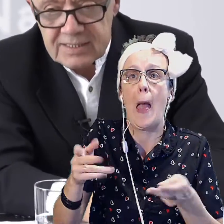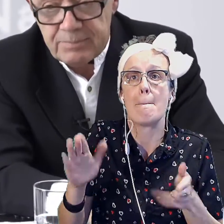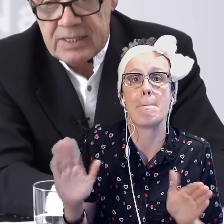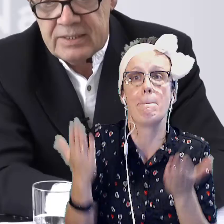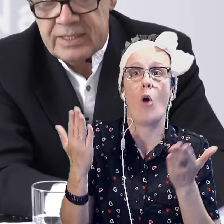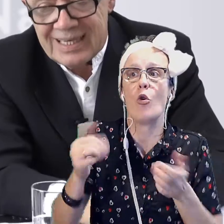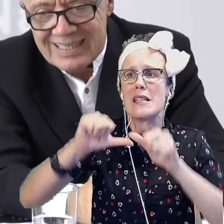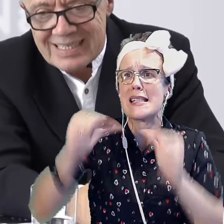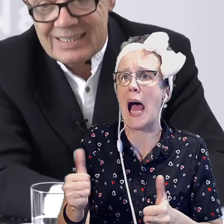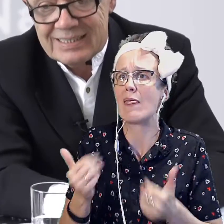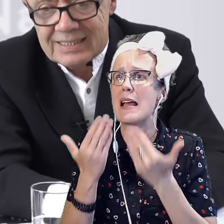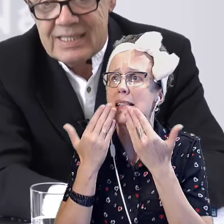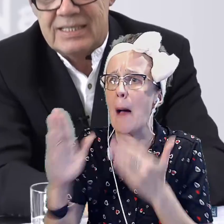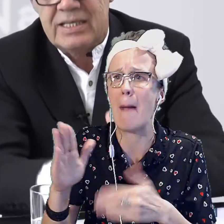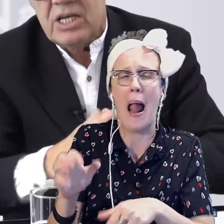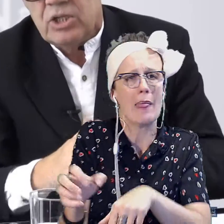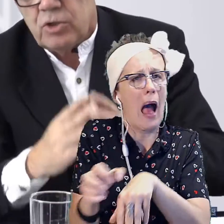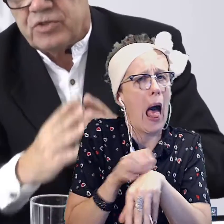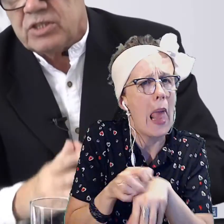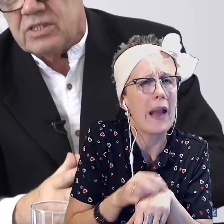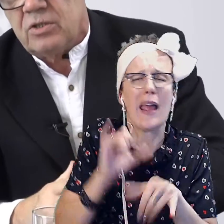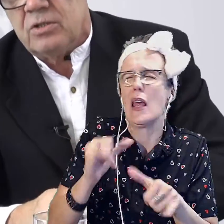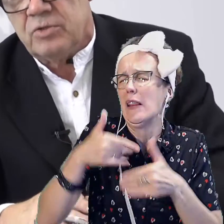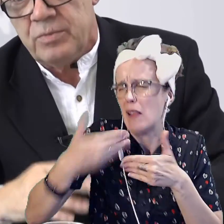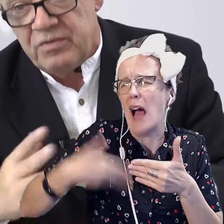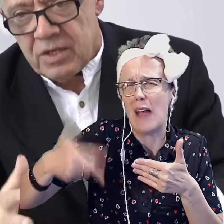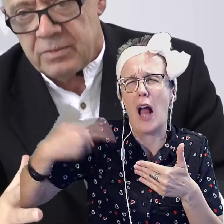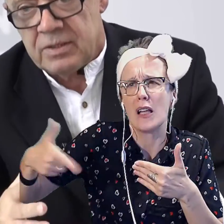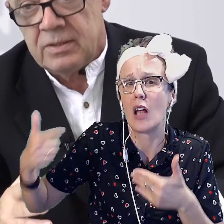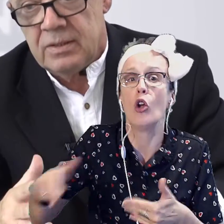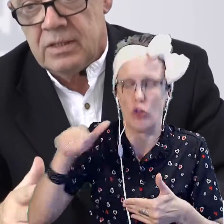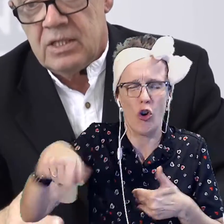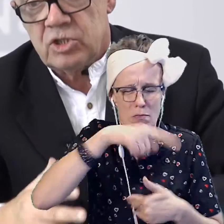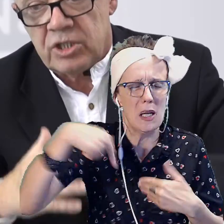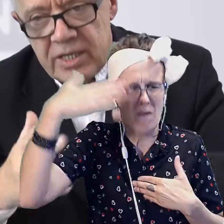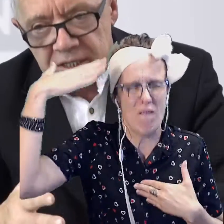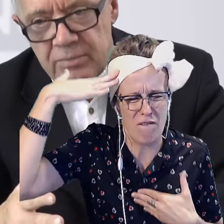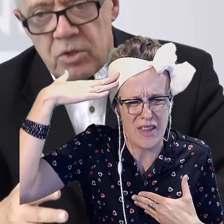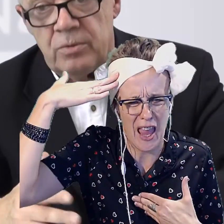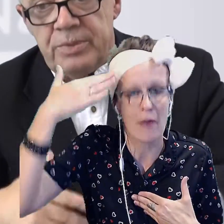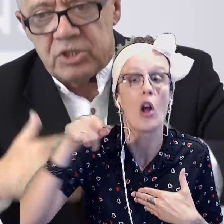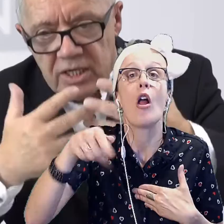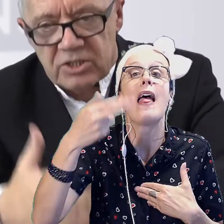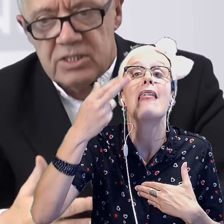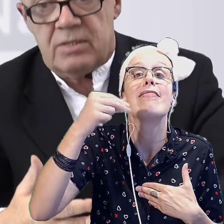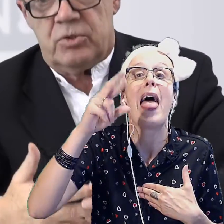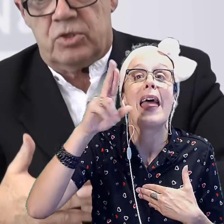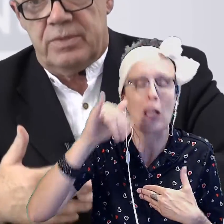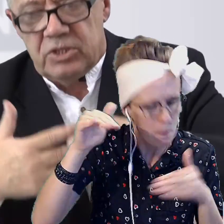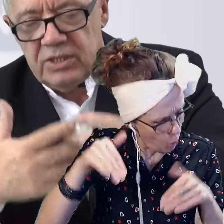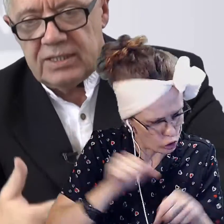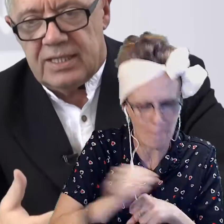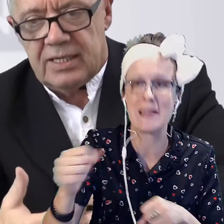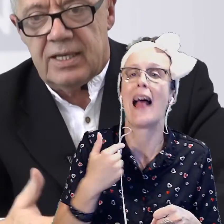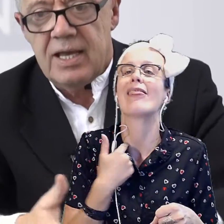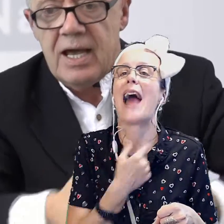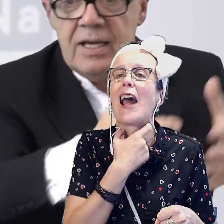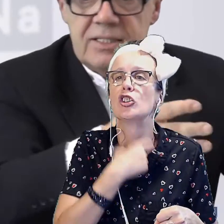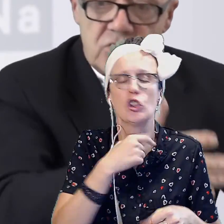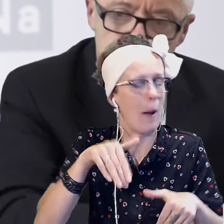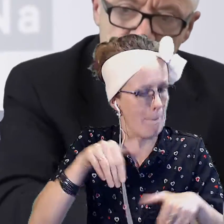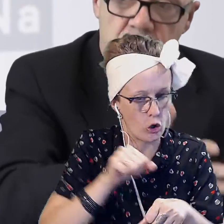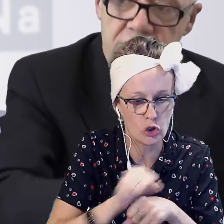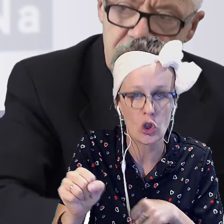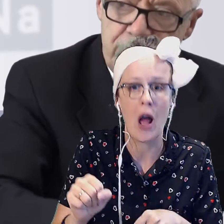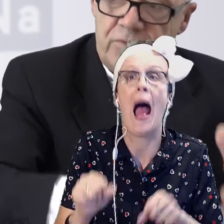stany zapalne alergie i tak dalej to wszystko to my wiemy że nerki mogą być tarczyca może być i tak dalej